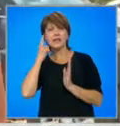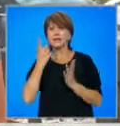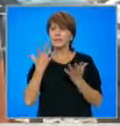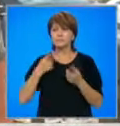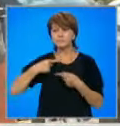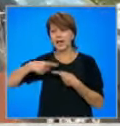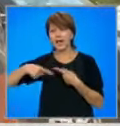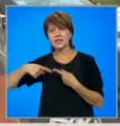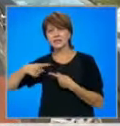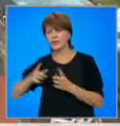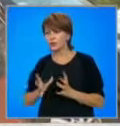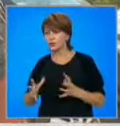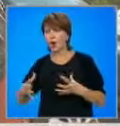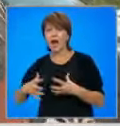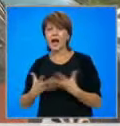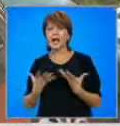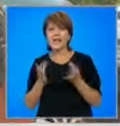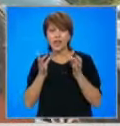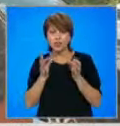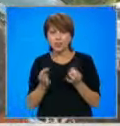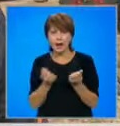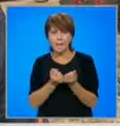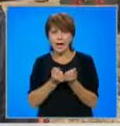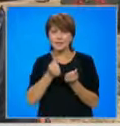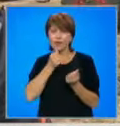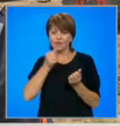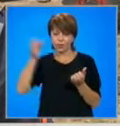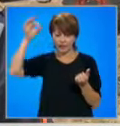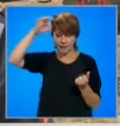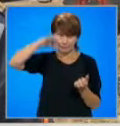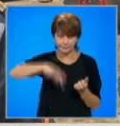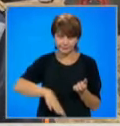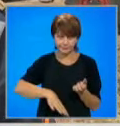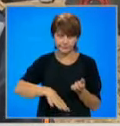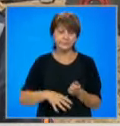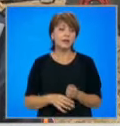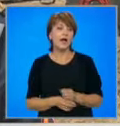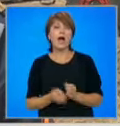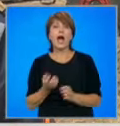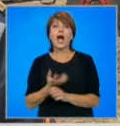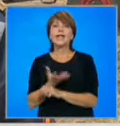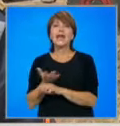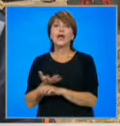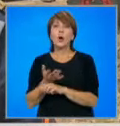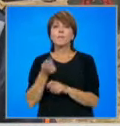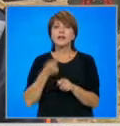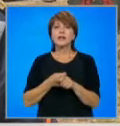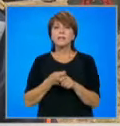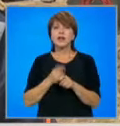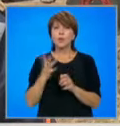фронта, къде е най-ефективно да се облива с вода от въздуха. Хеликоптера направи около 17